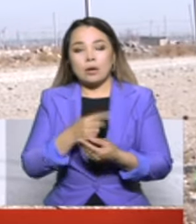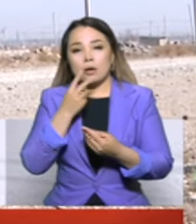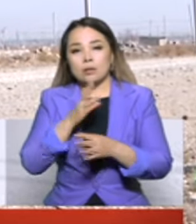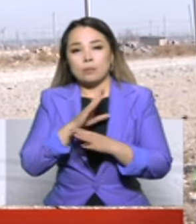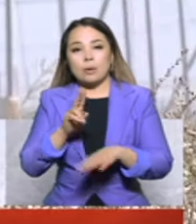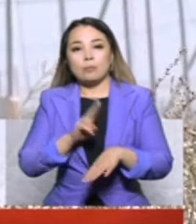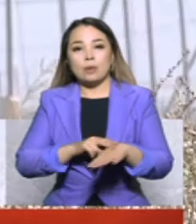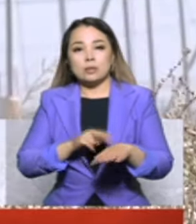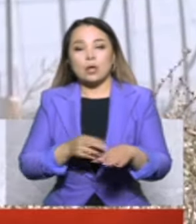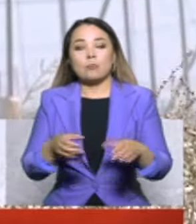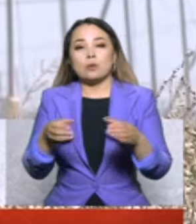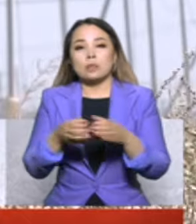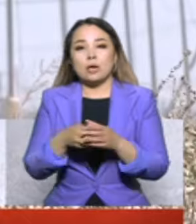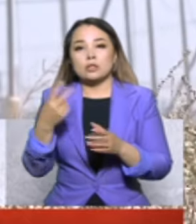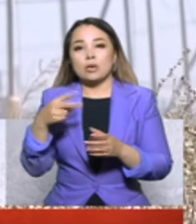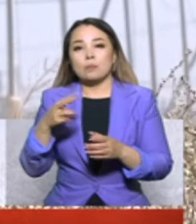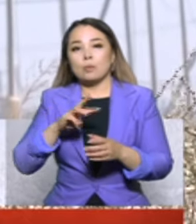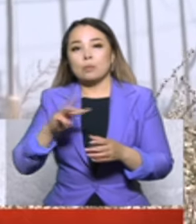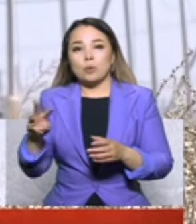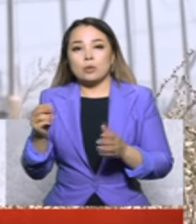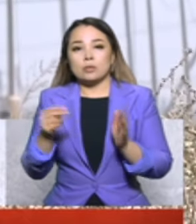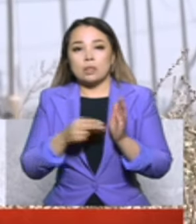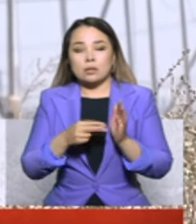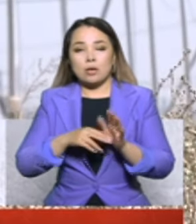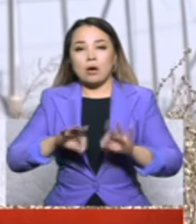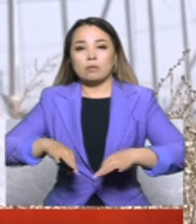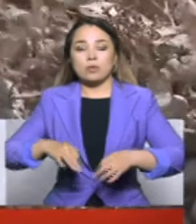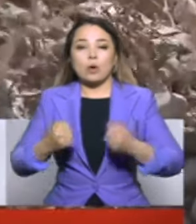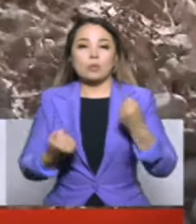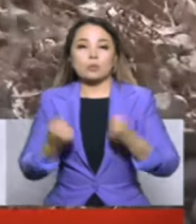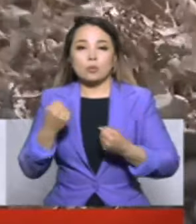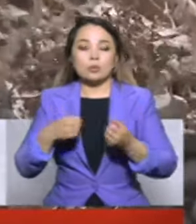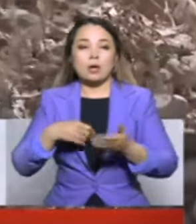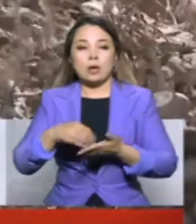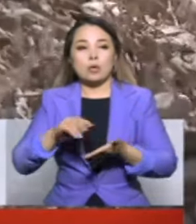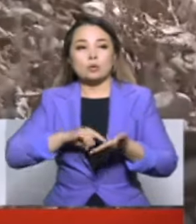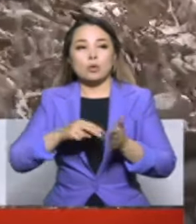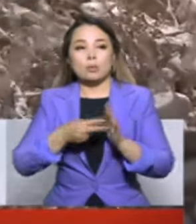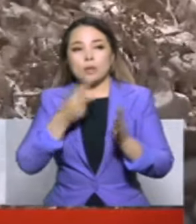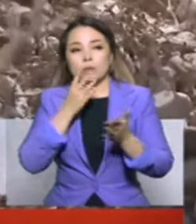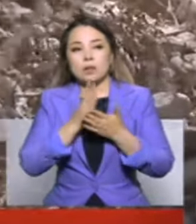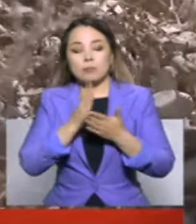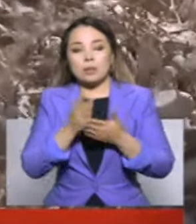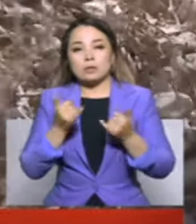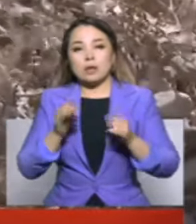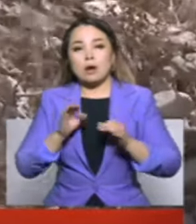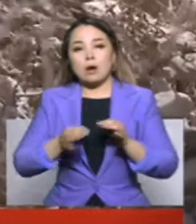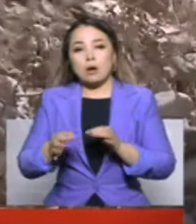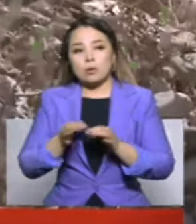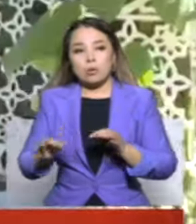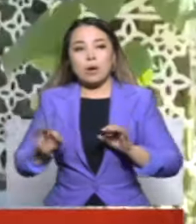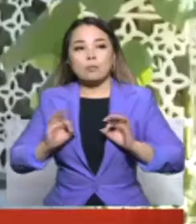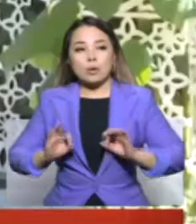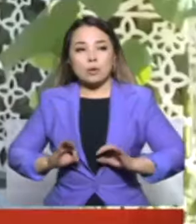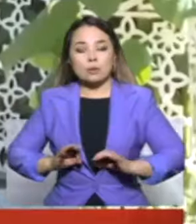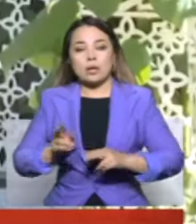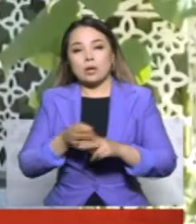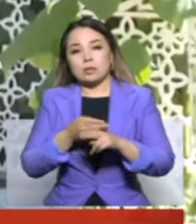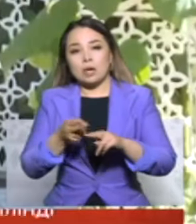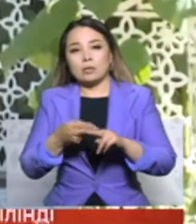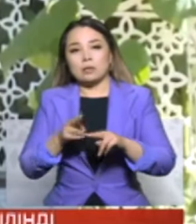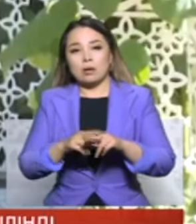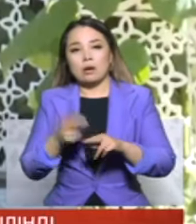қарамайтын полиция бөліміне 20 миллион теңгеге автокөлік алуды жоспарлапты. Іске аудан прокурорлары араласып,